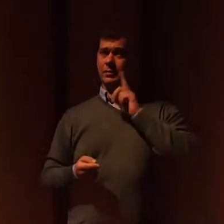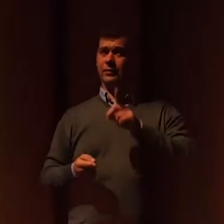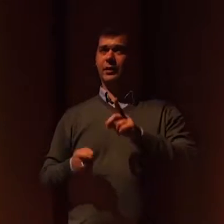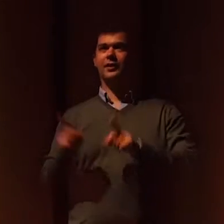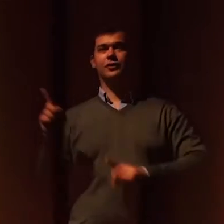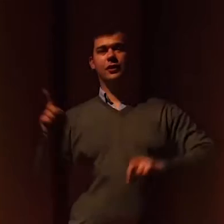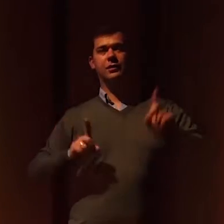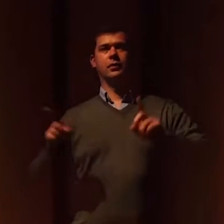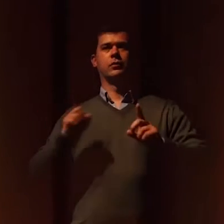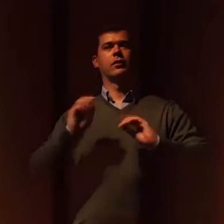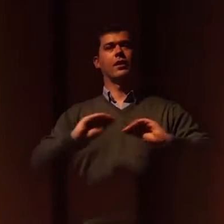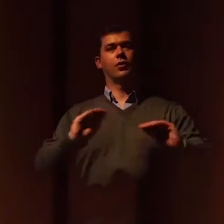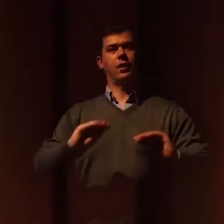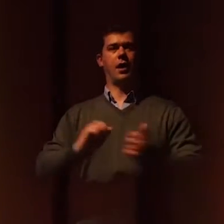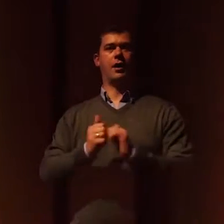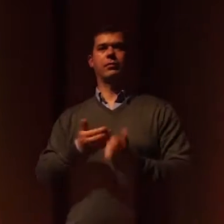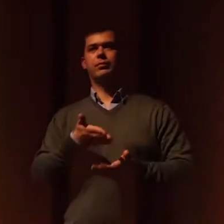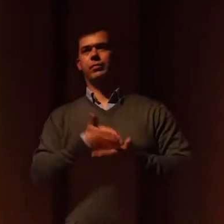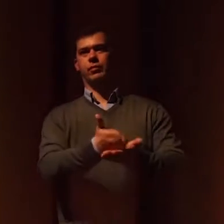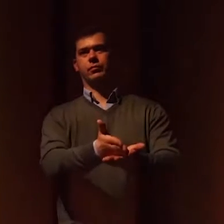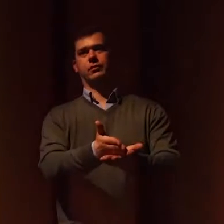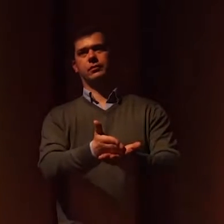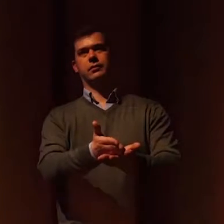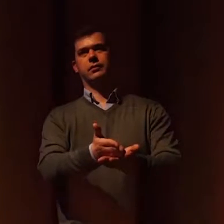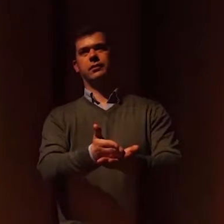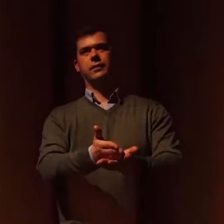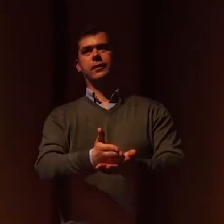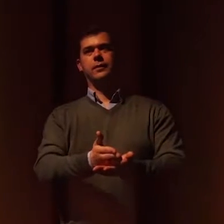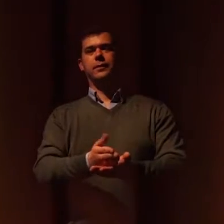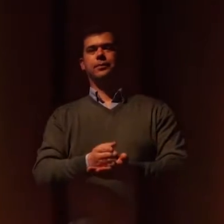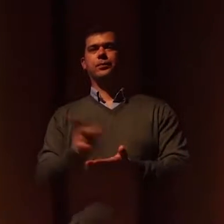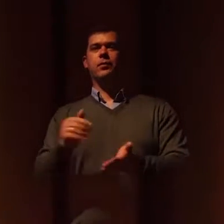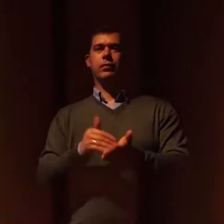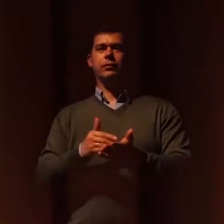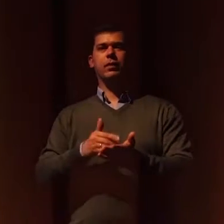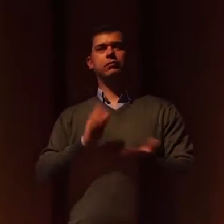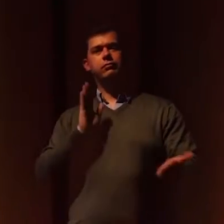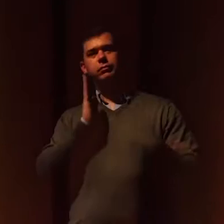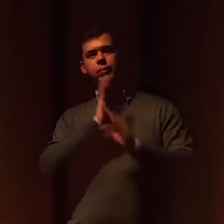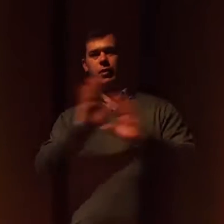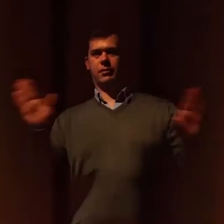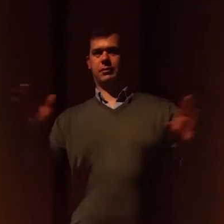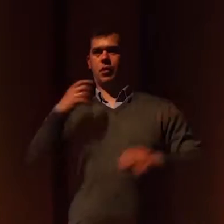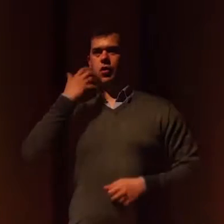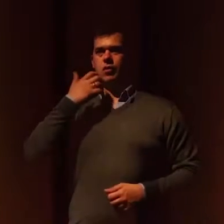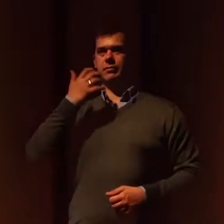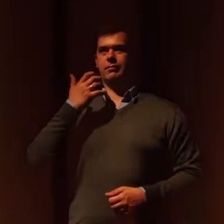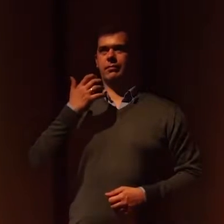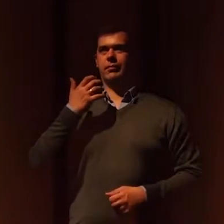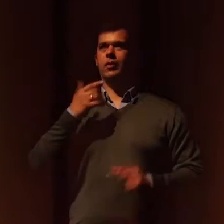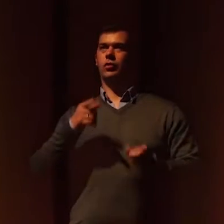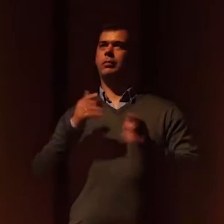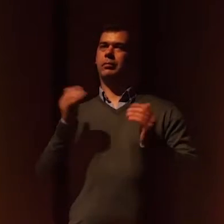minimum edukacyjne pewna pomoc od tej strony że przybliżać kulturę rsk na pewno